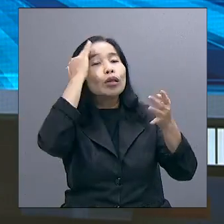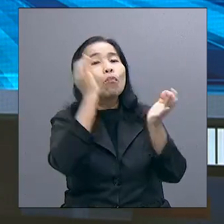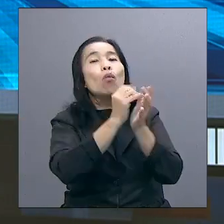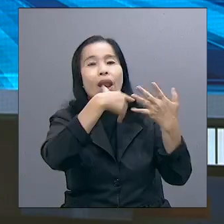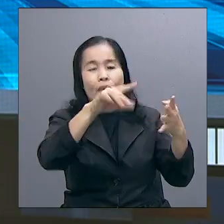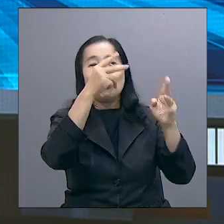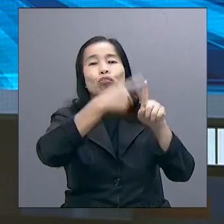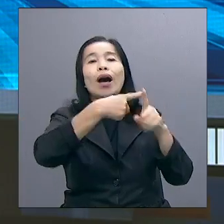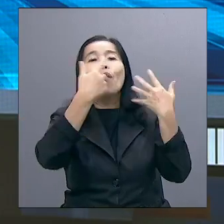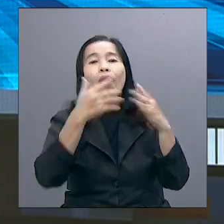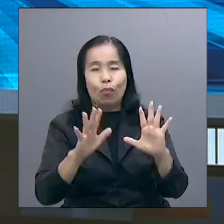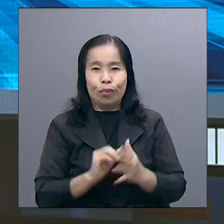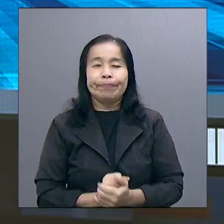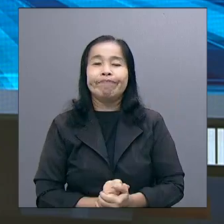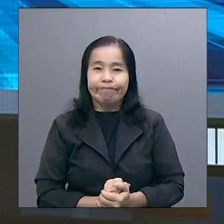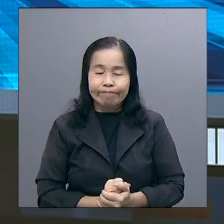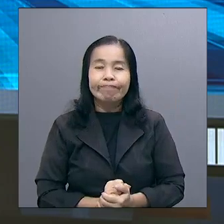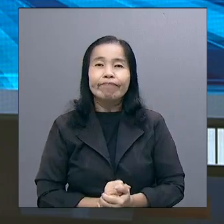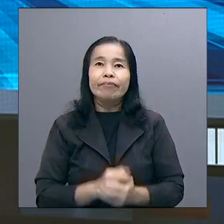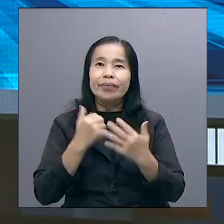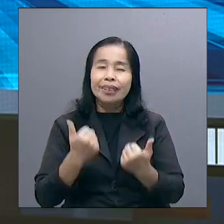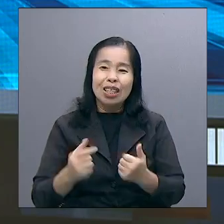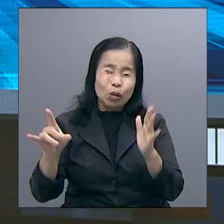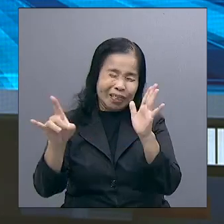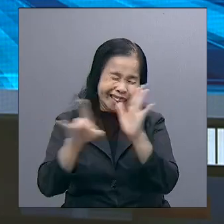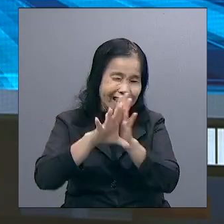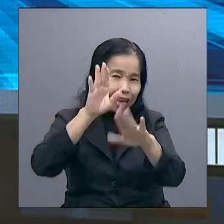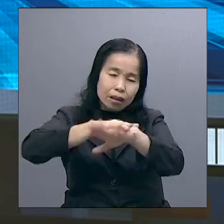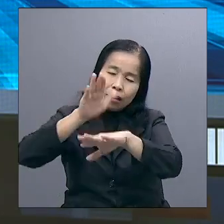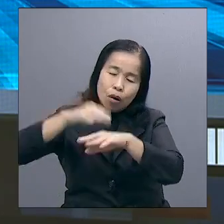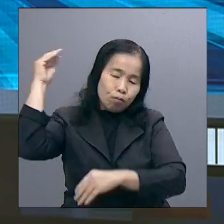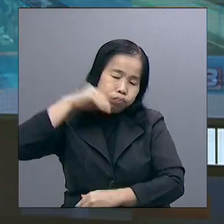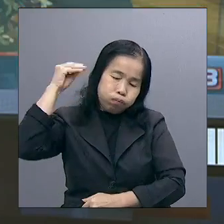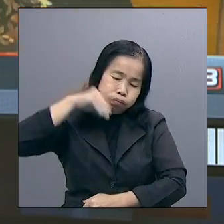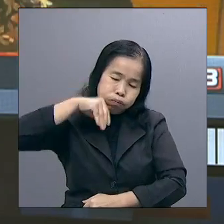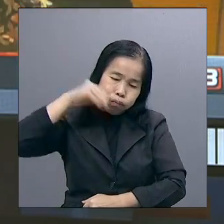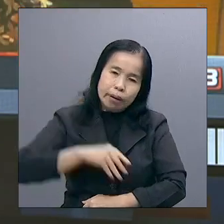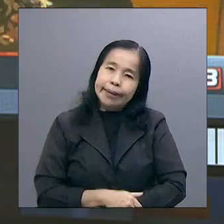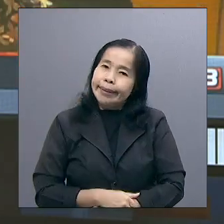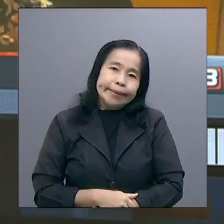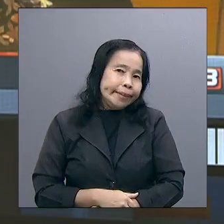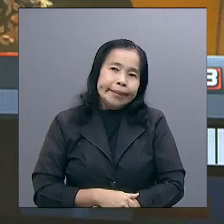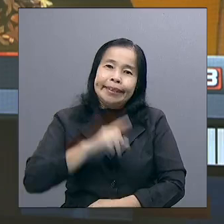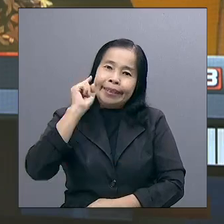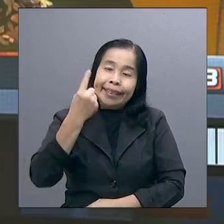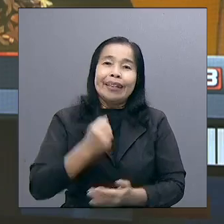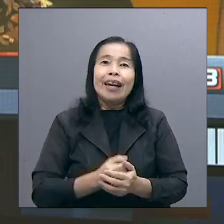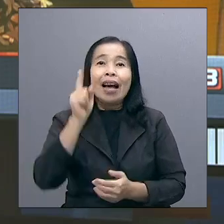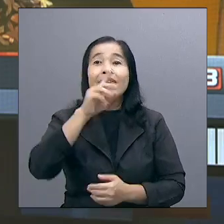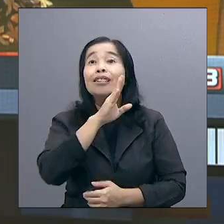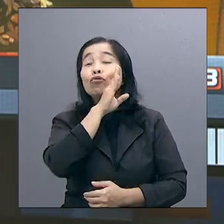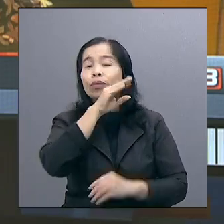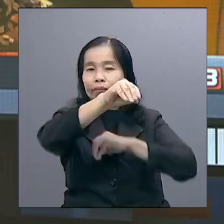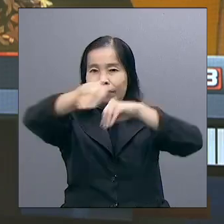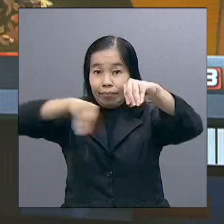วนะคะอ้หลากปายปดไยวันนี้ต้องบอกวาเตือนไพยเรื่องนี้มาหายครั้งเหอเกินแตกก็ยังโคงเกิดขึ้นค่ะหากเป็คผู้ชม